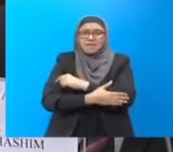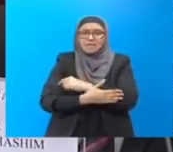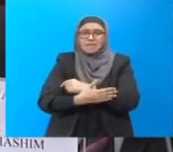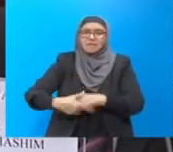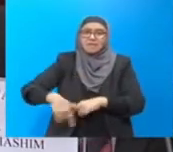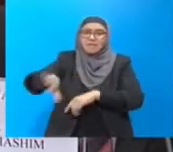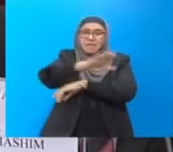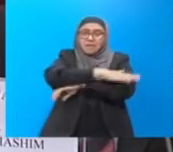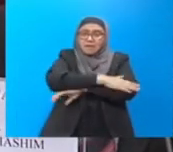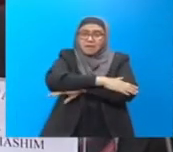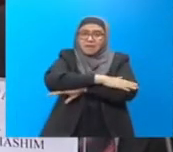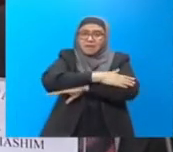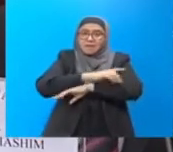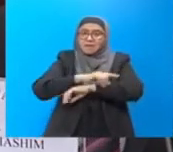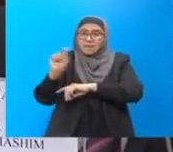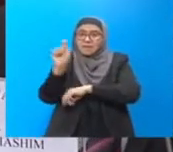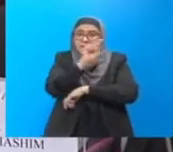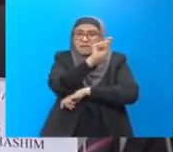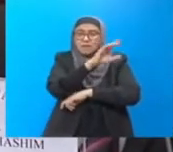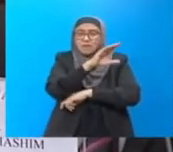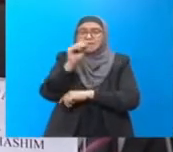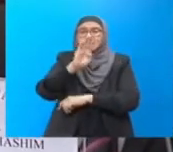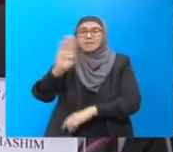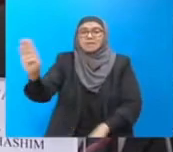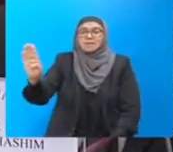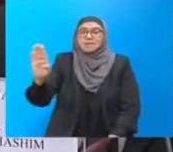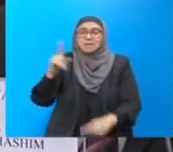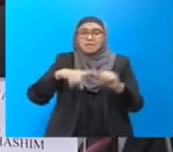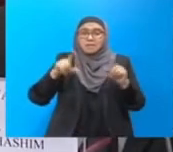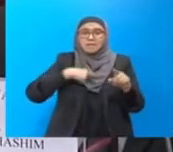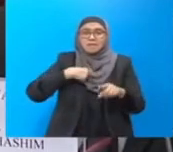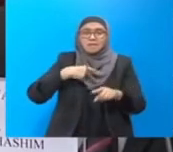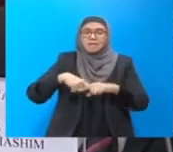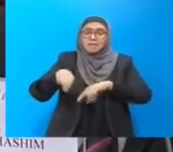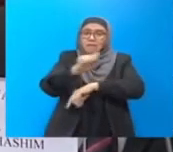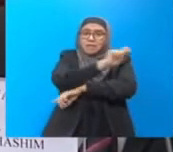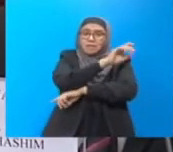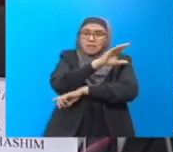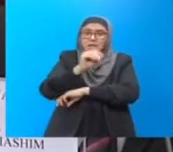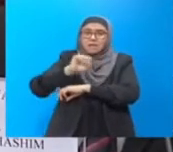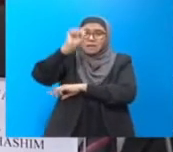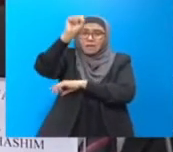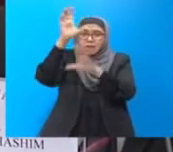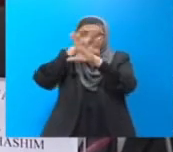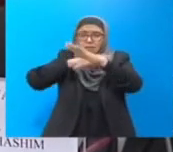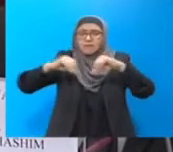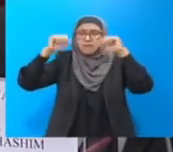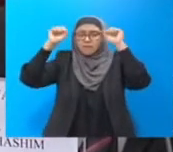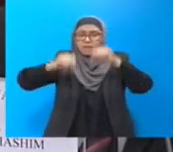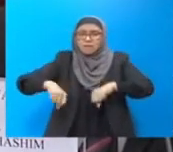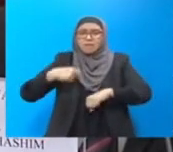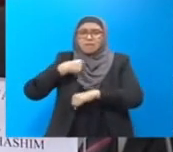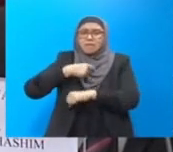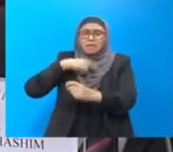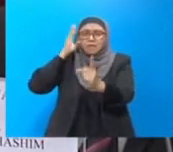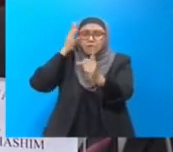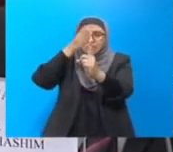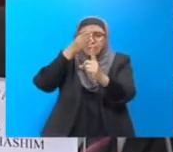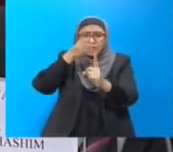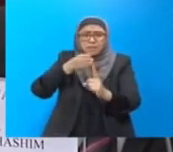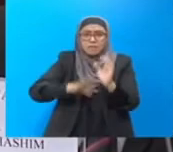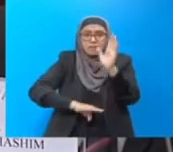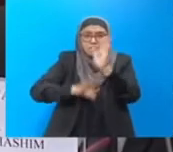di pantai timur ataupun Sabah Serawak kita boleh menjuruskan kepada pembangunan dari segi untuk